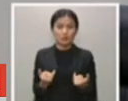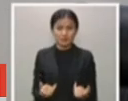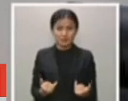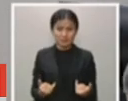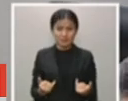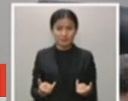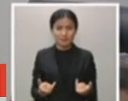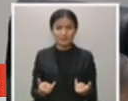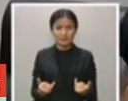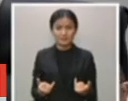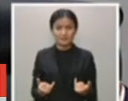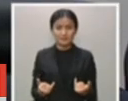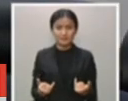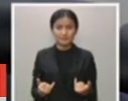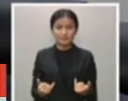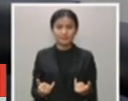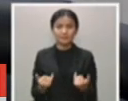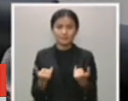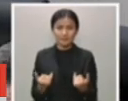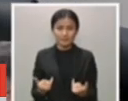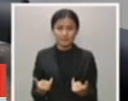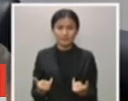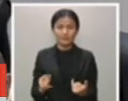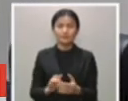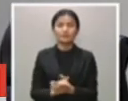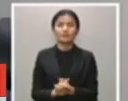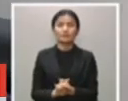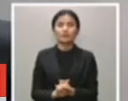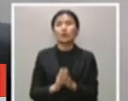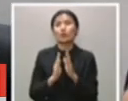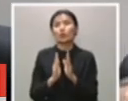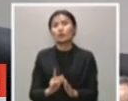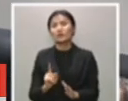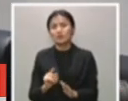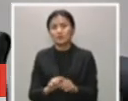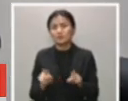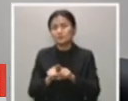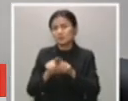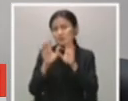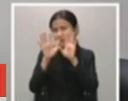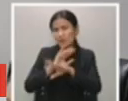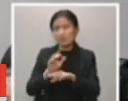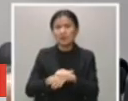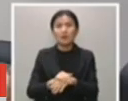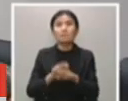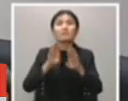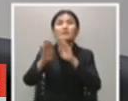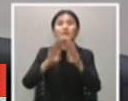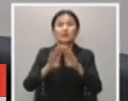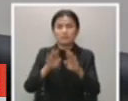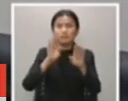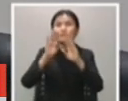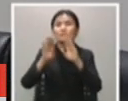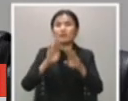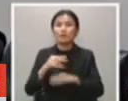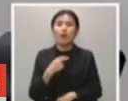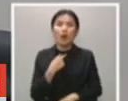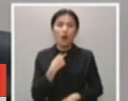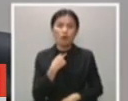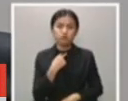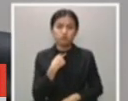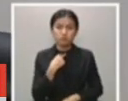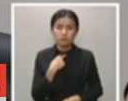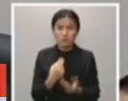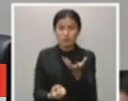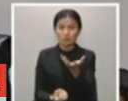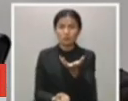ากบต้มกบต้มคืออะไรเอากบไปต้มในไฟในน้ำเนี่ยถ้าจุดไฟเดือดแล้วโยนลงไปมัน